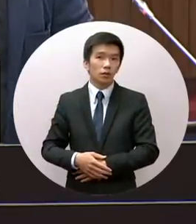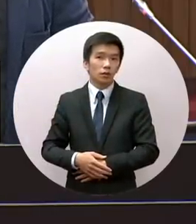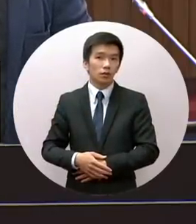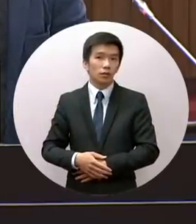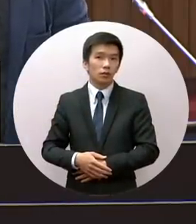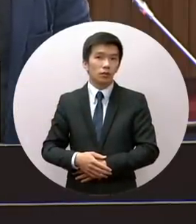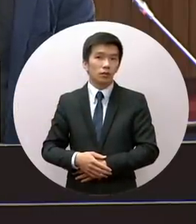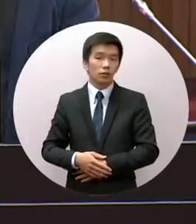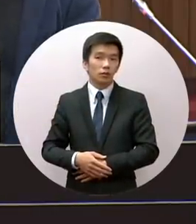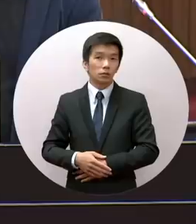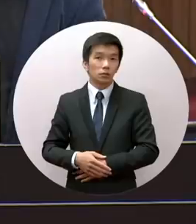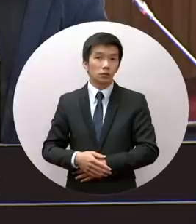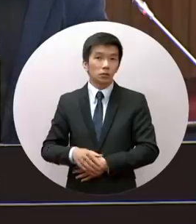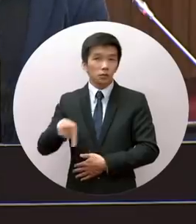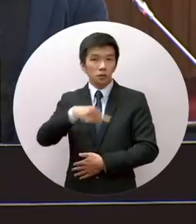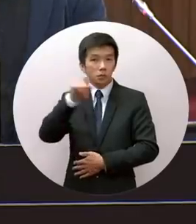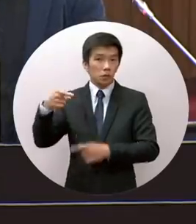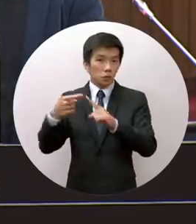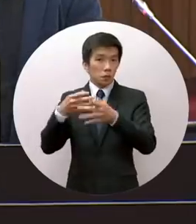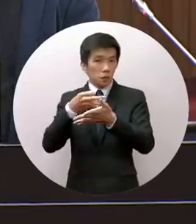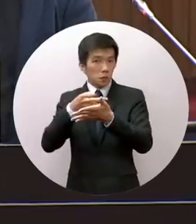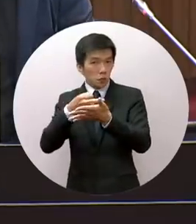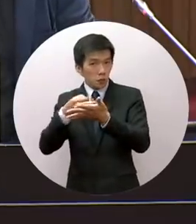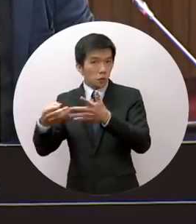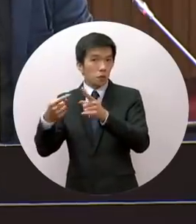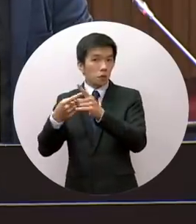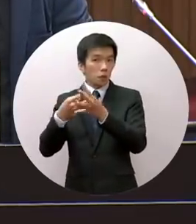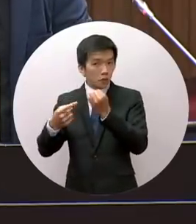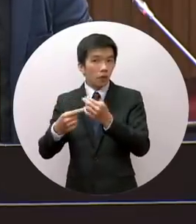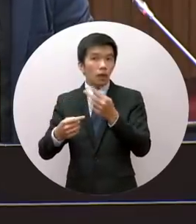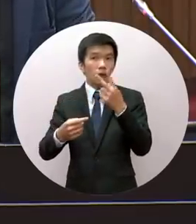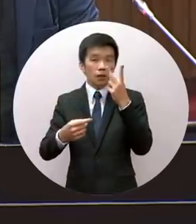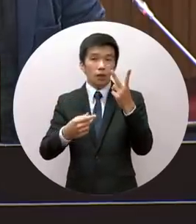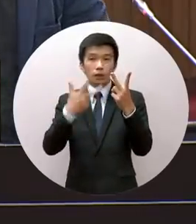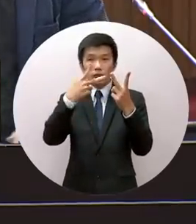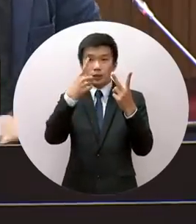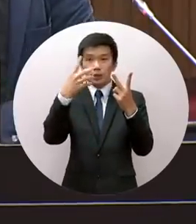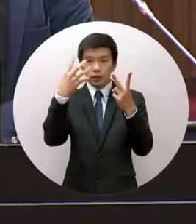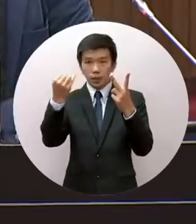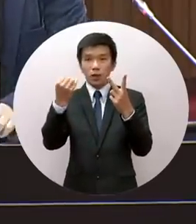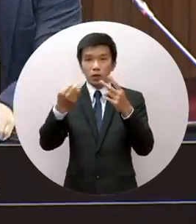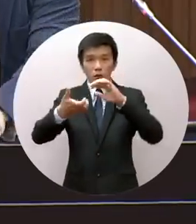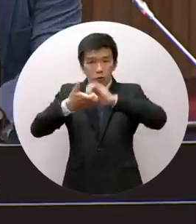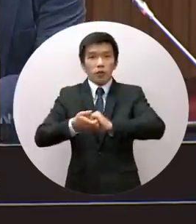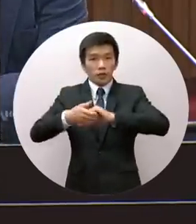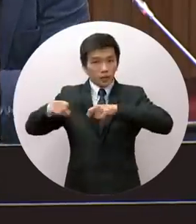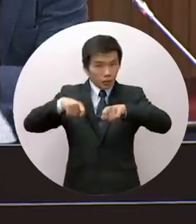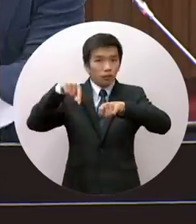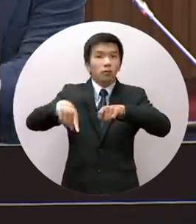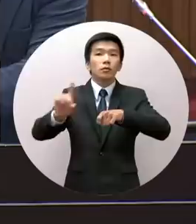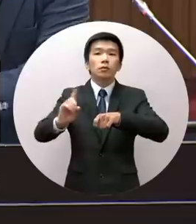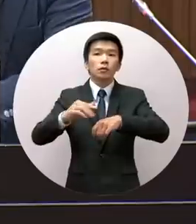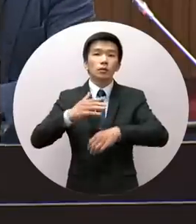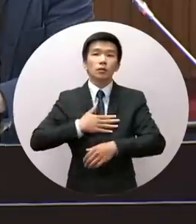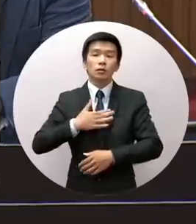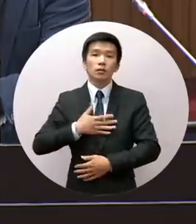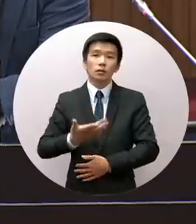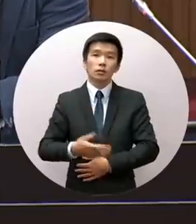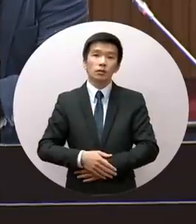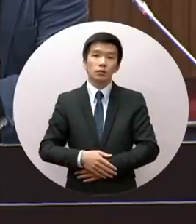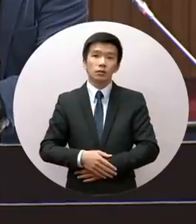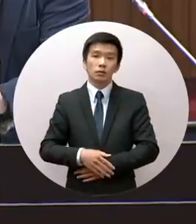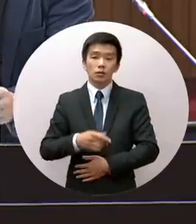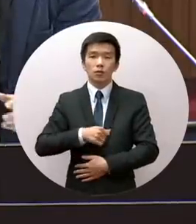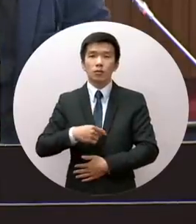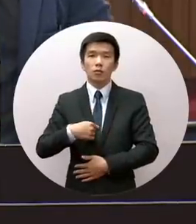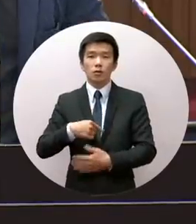我们只有几位联署，你知道吗？271号决议案 叫什么决议案，你知道吗？我念给你听